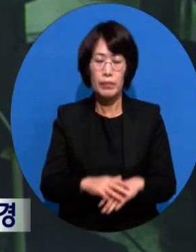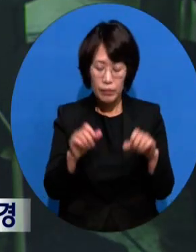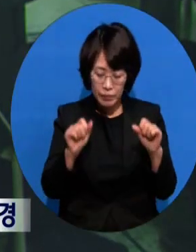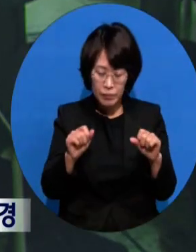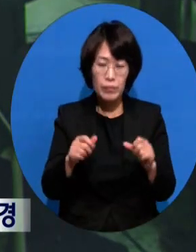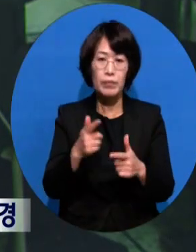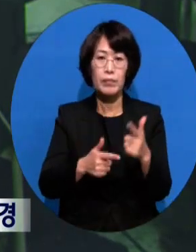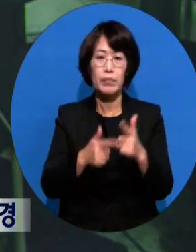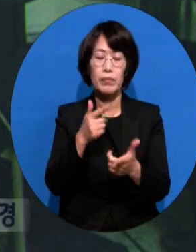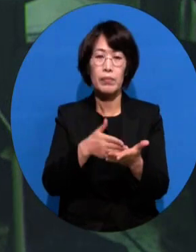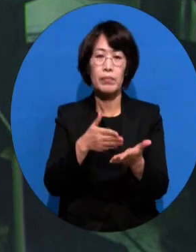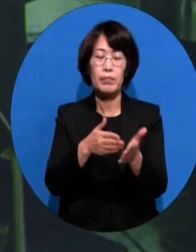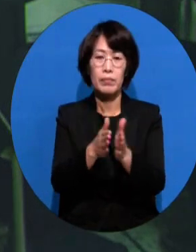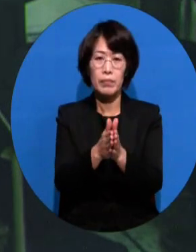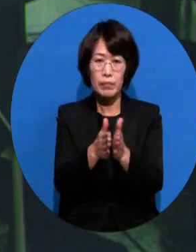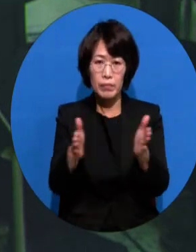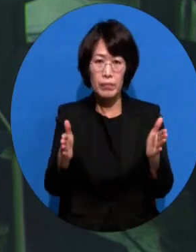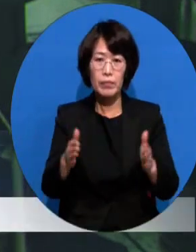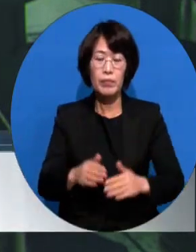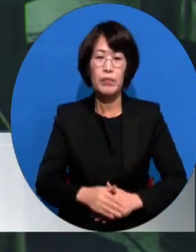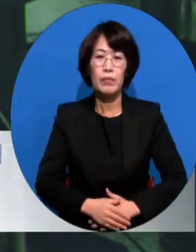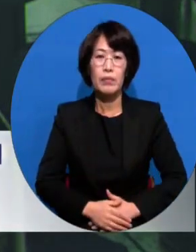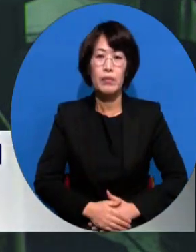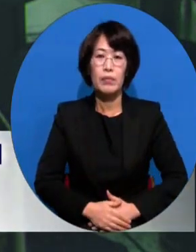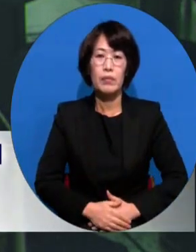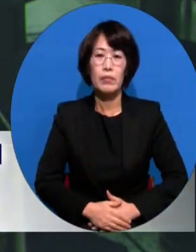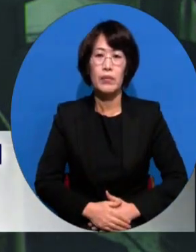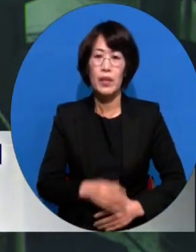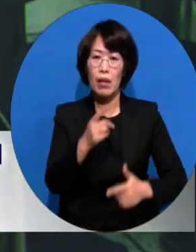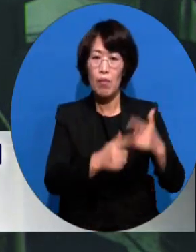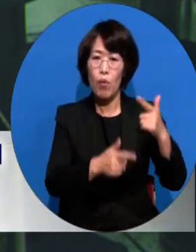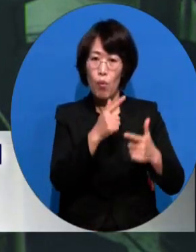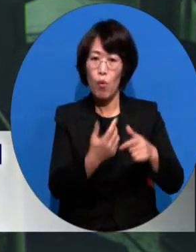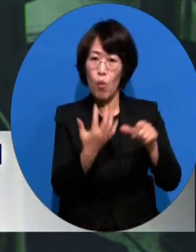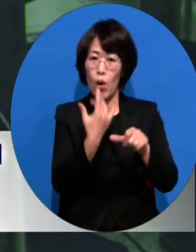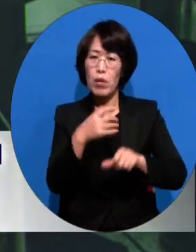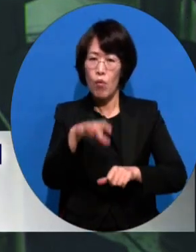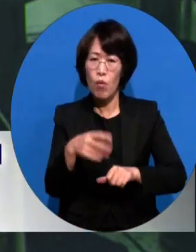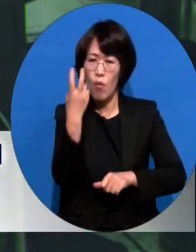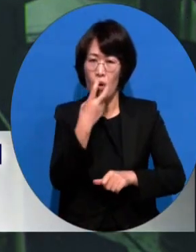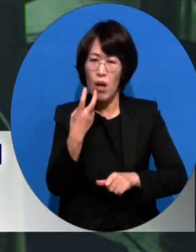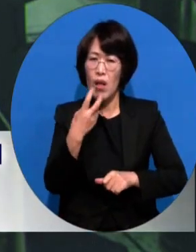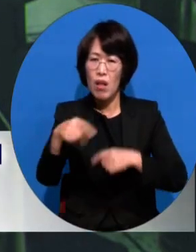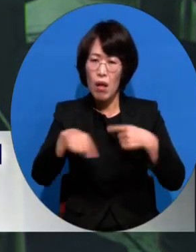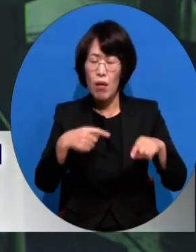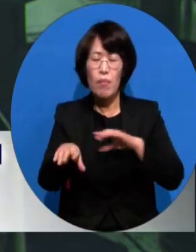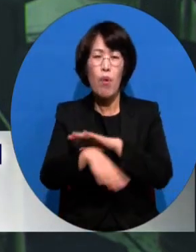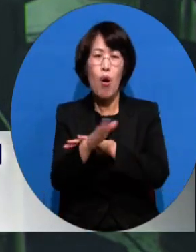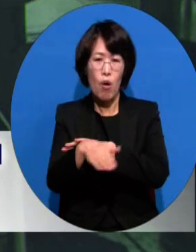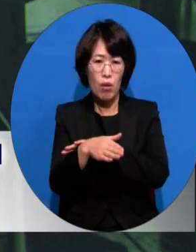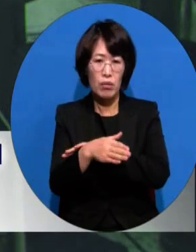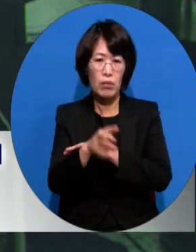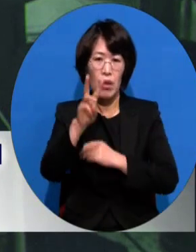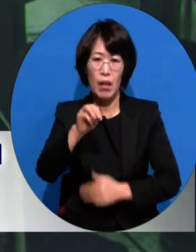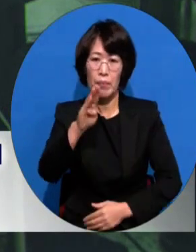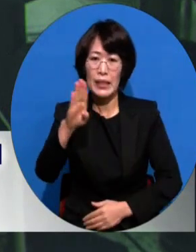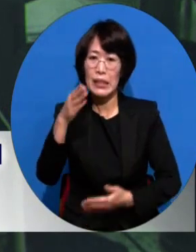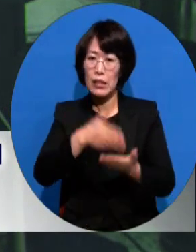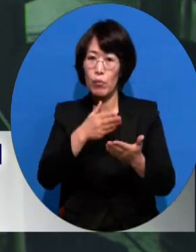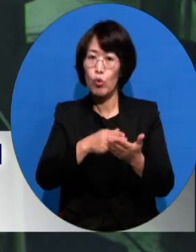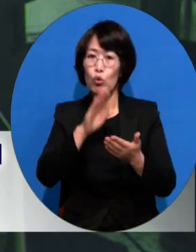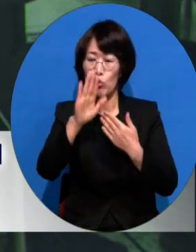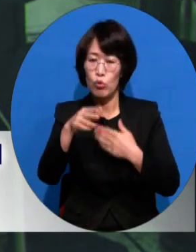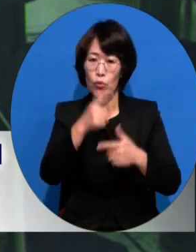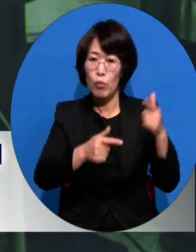여러분 안녕하십니까? 목포 MBC 뉴스데스크입니다. 목포 화장장에 대한 관리 감독이 부실했다는 MBC 보도 이후